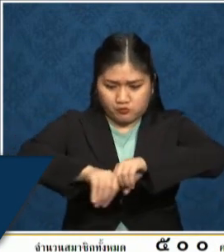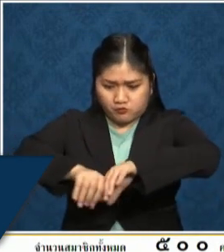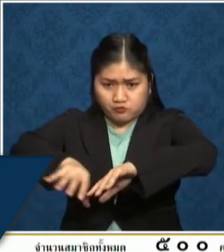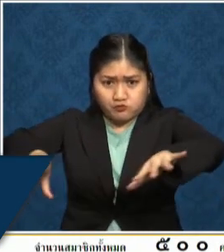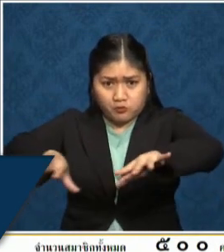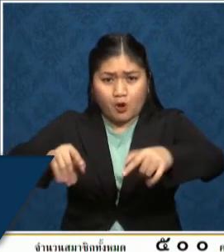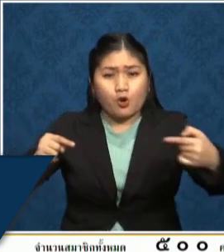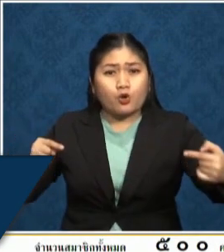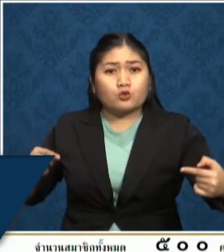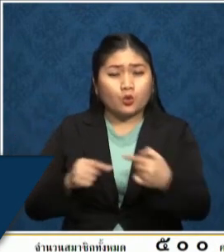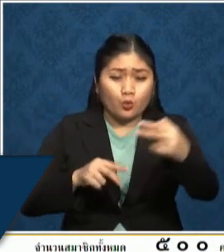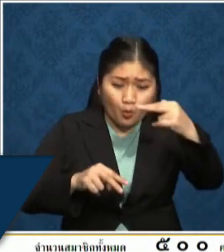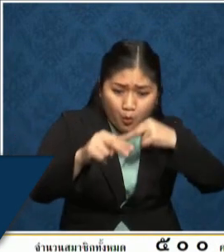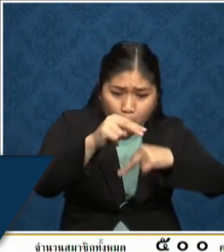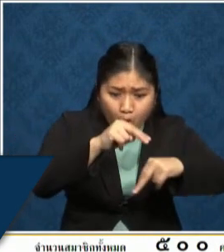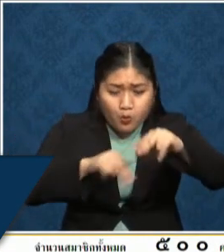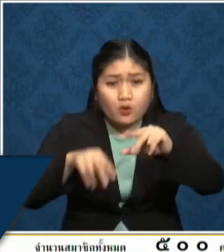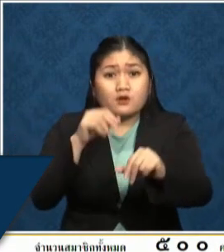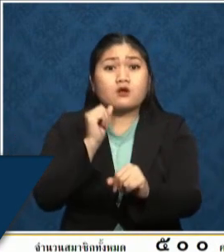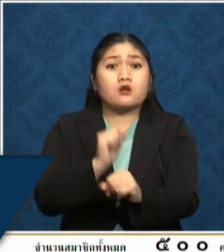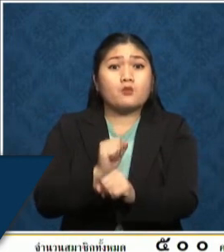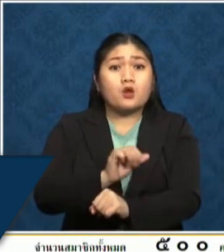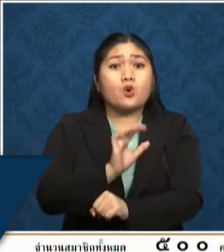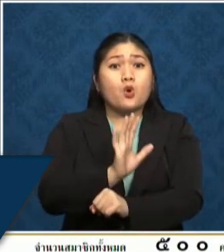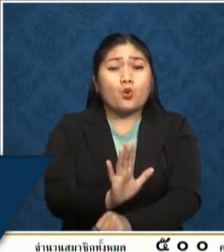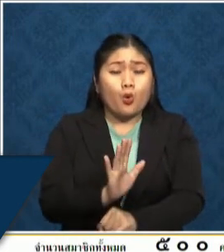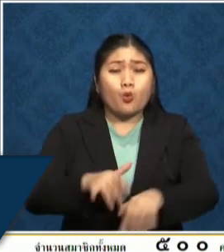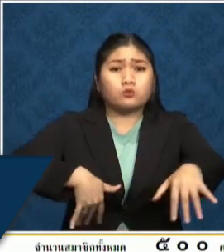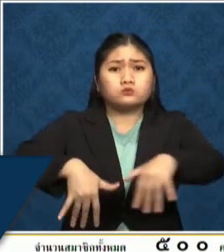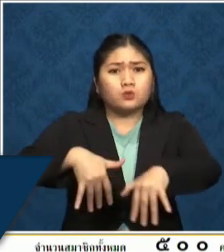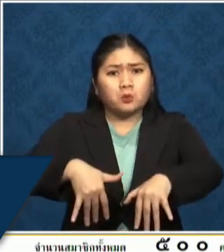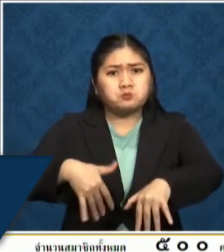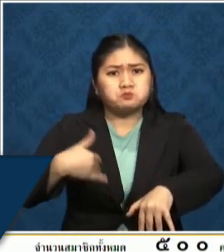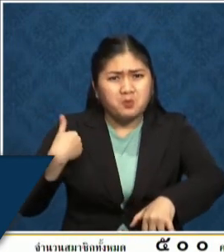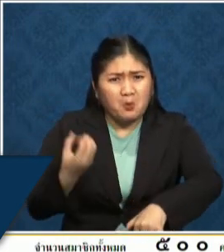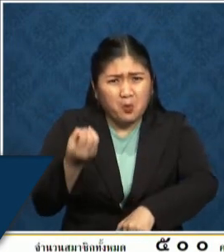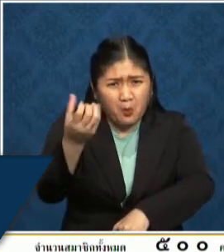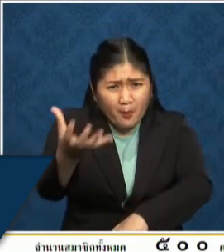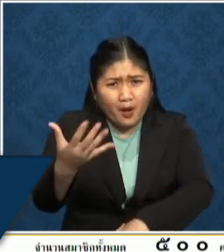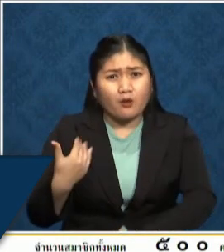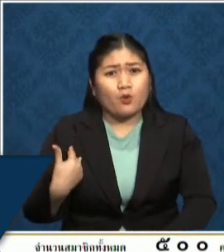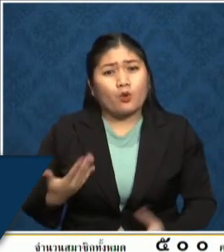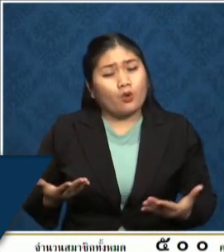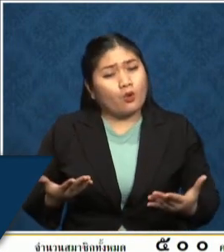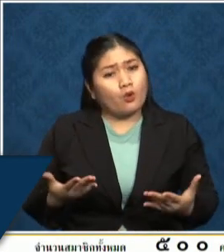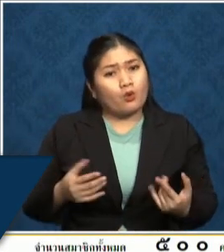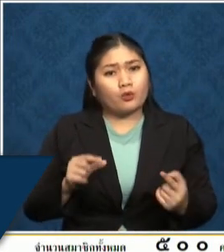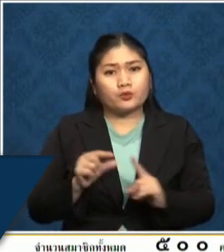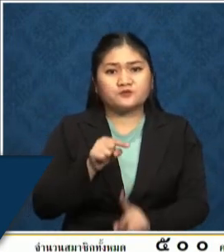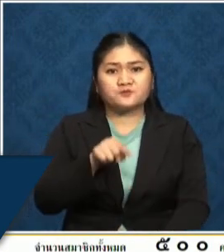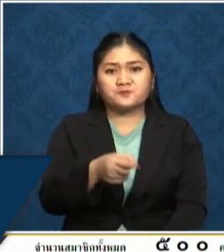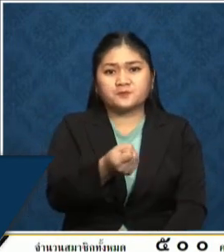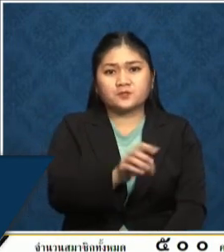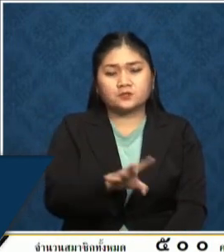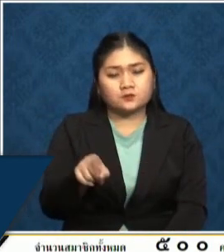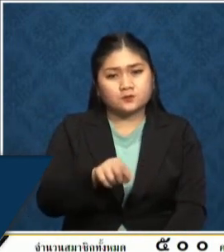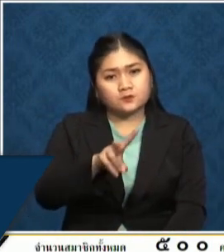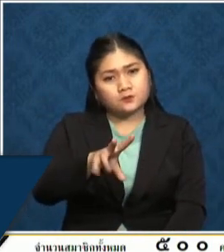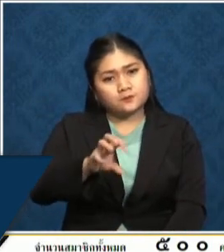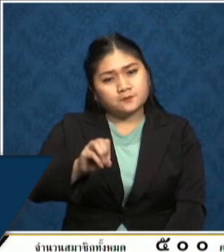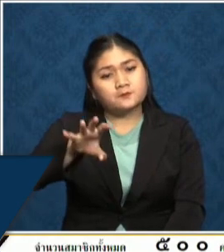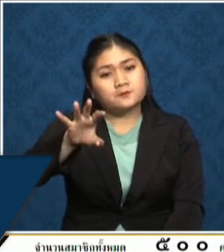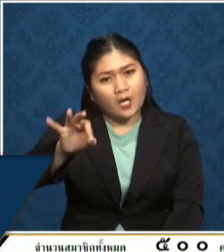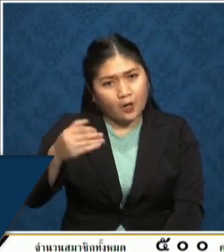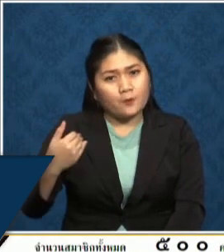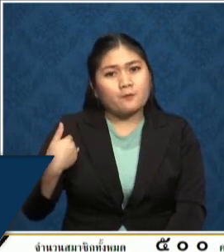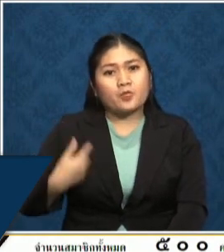ควบคุมการดำเินการของกิจการของคนอาเรือนเยอะแยะไปหมดคำสั่งที่ 14 ทับ 259 ครับ